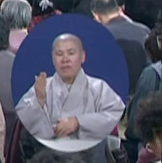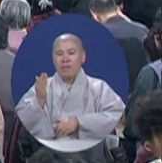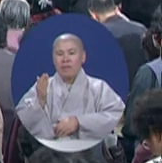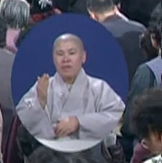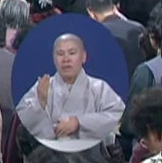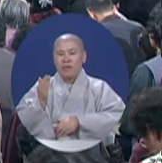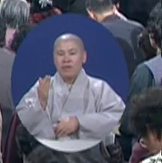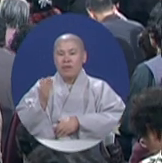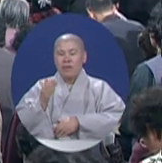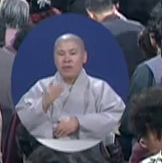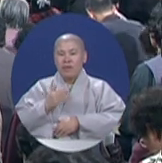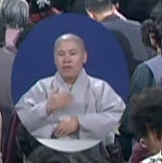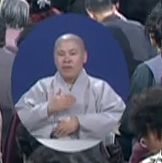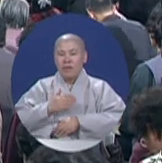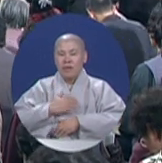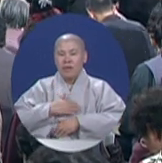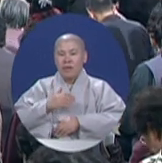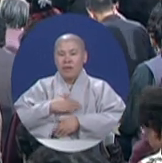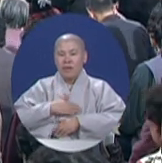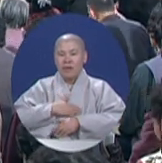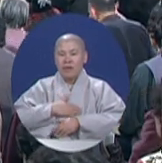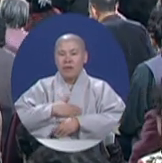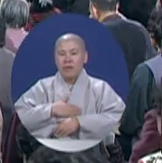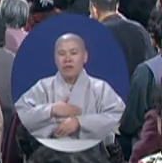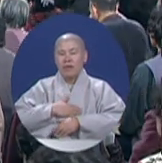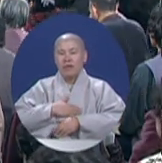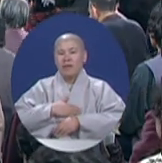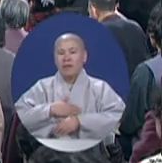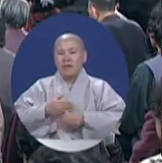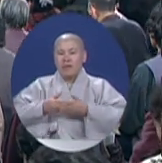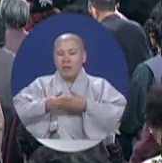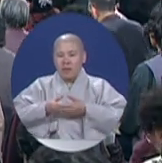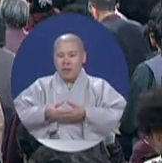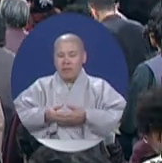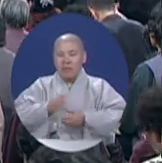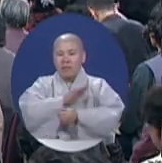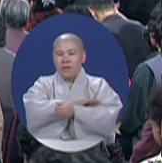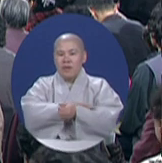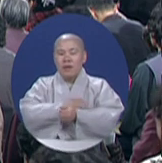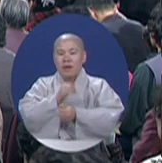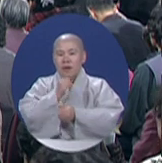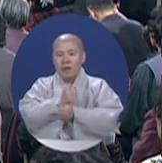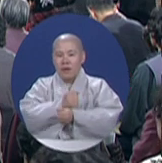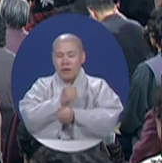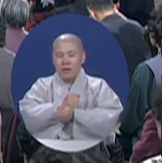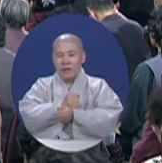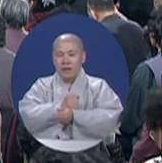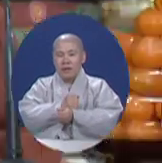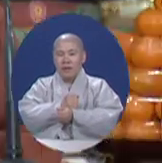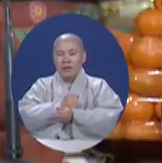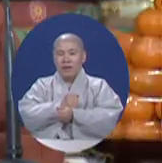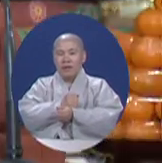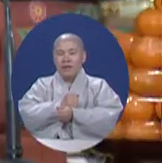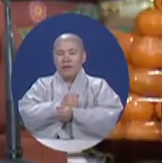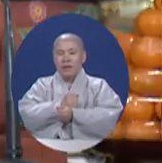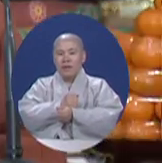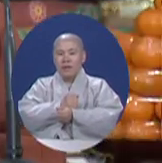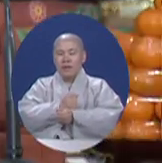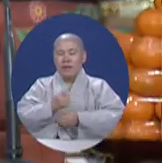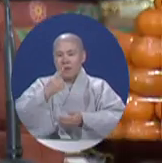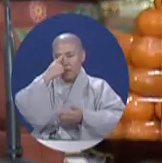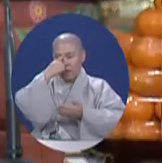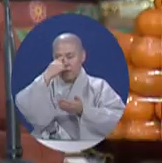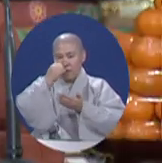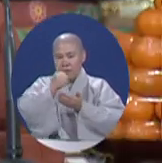이 선정승으로 위지골하고 참선 잘하는 이